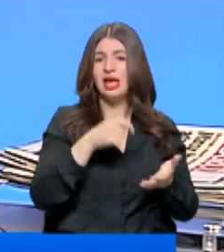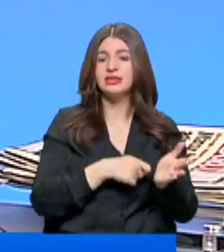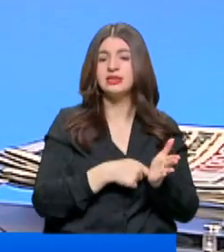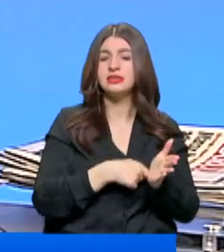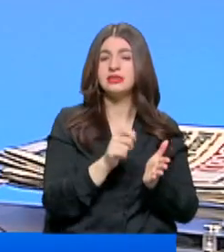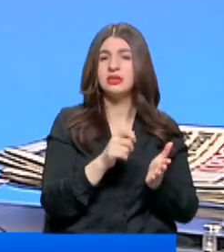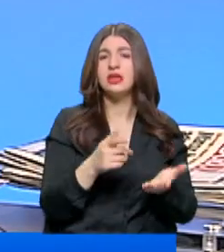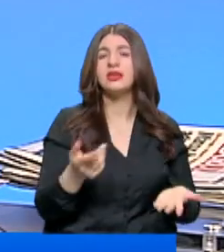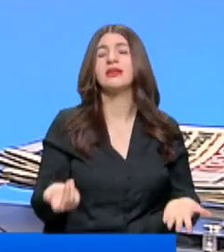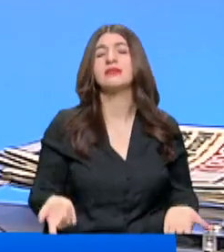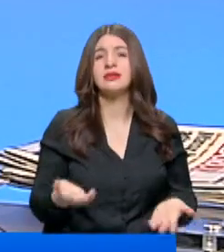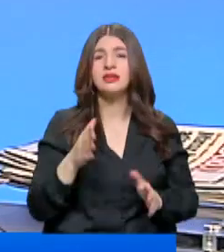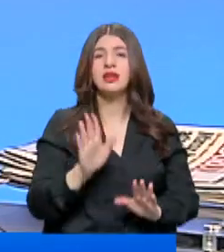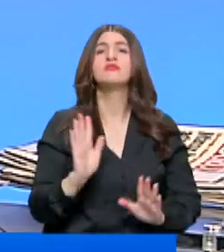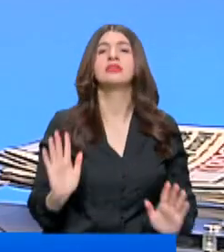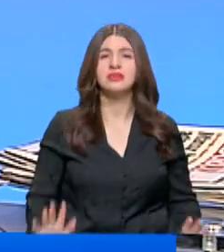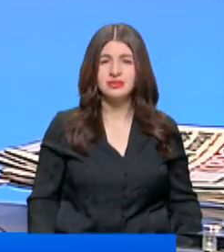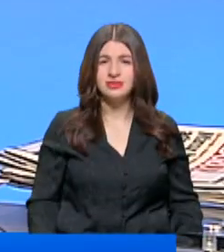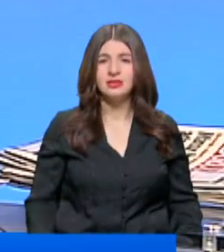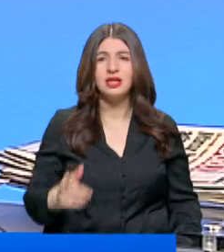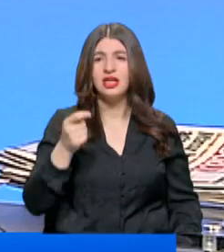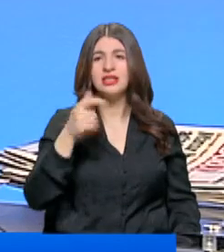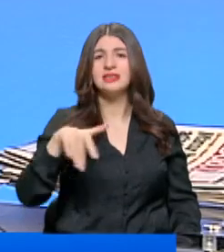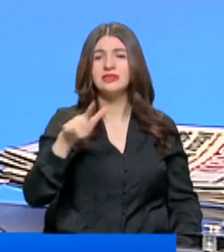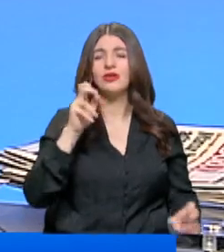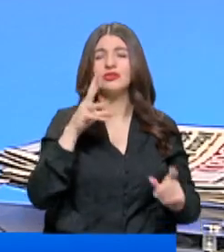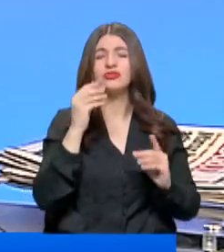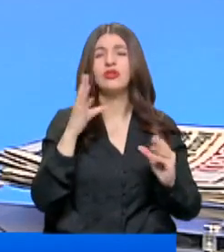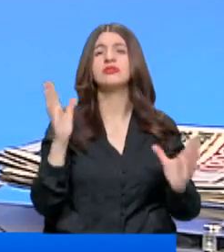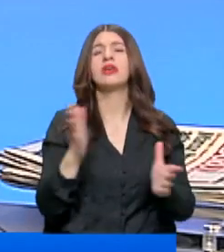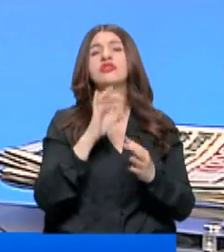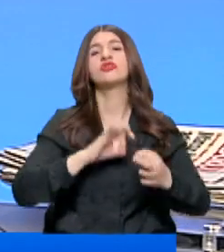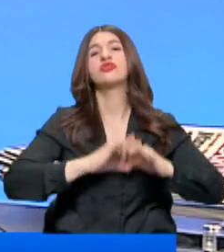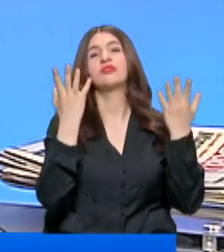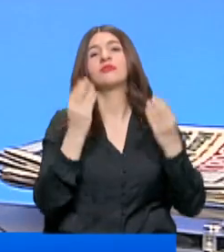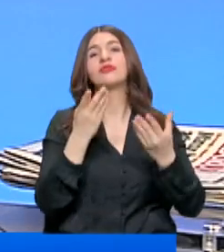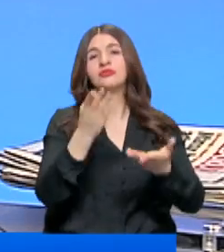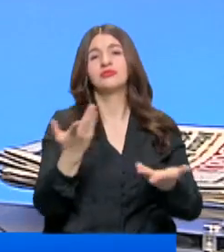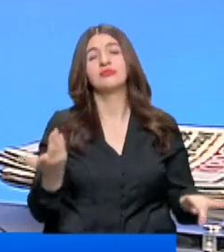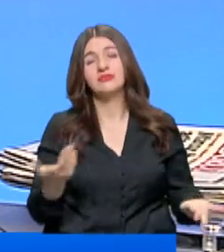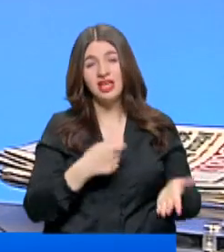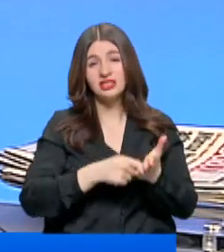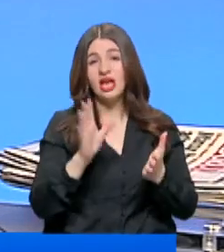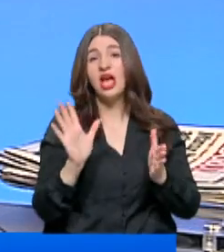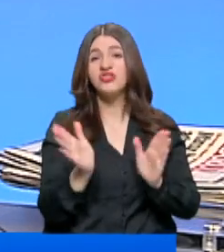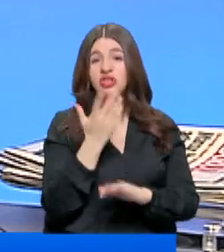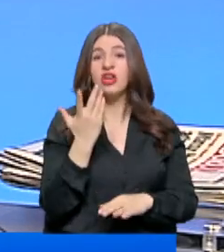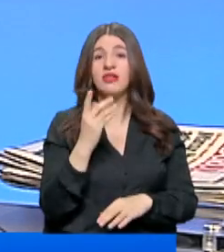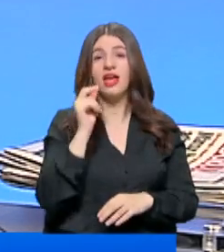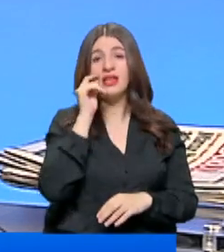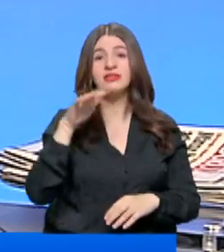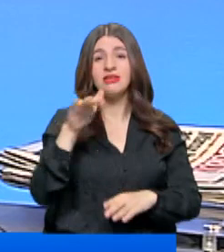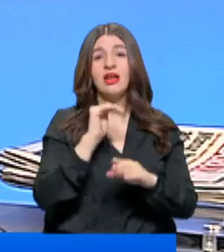sevdiğiniz de zaten kalmaz işsizlik ve sesini çoktan çözmüş olursunuz Silince geçiyor da